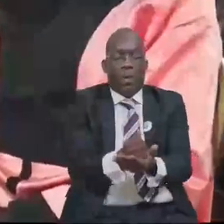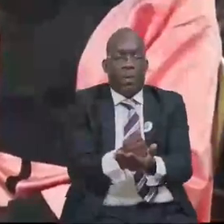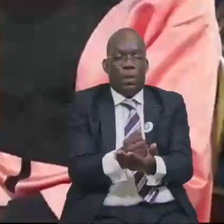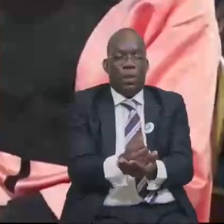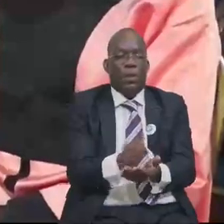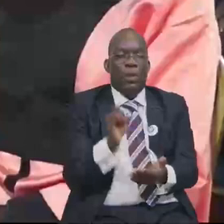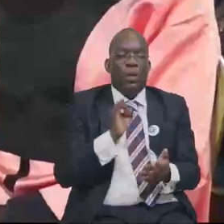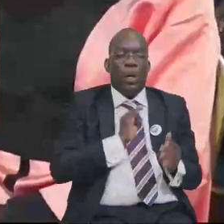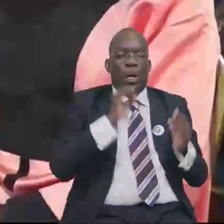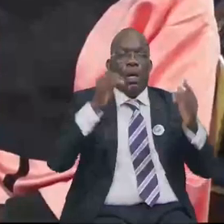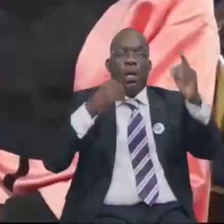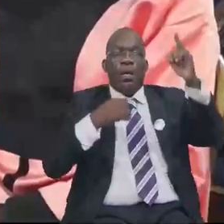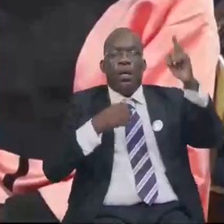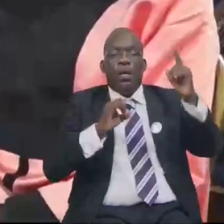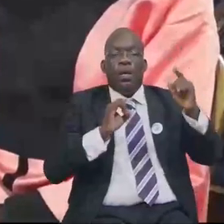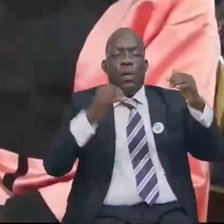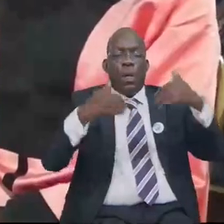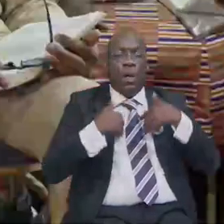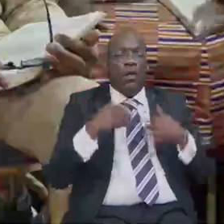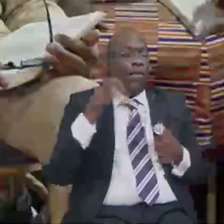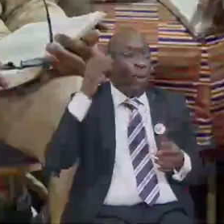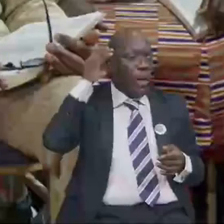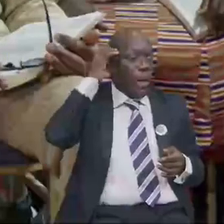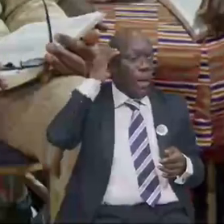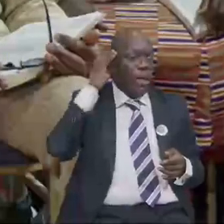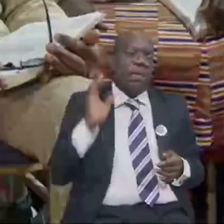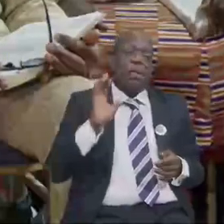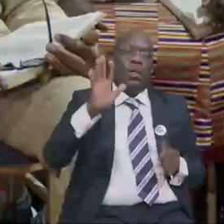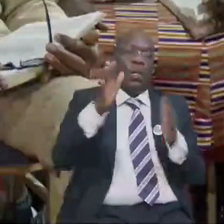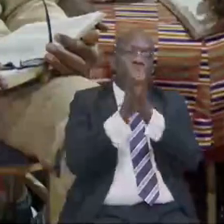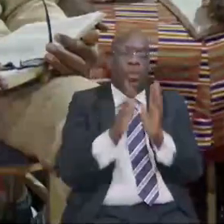J'ai entendu ta prière.